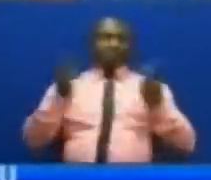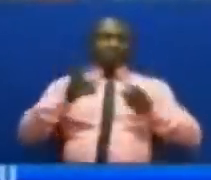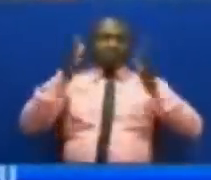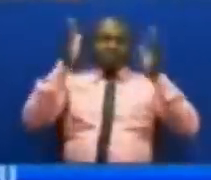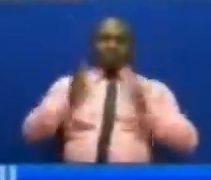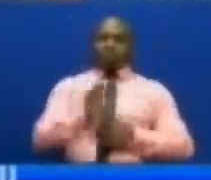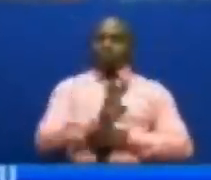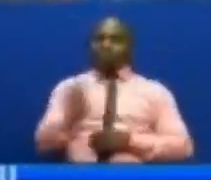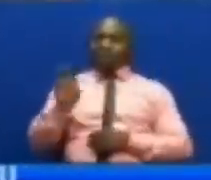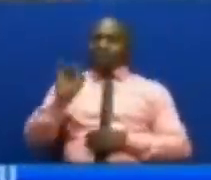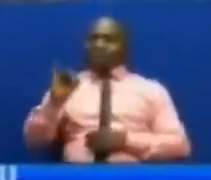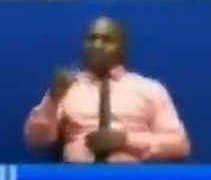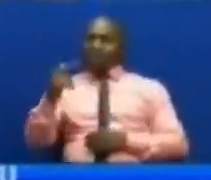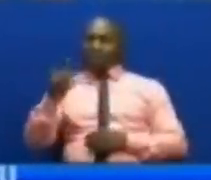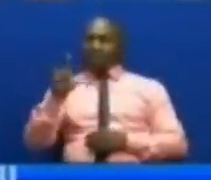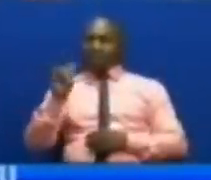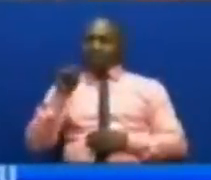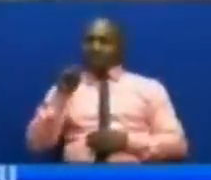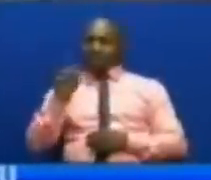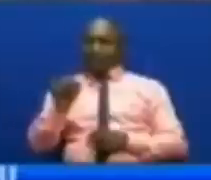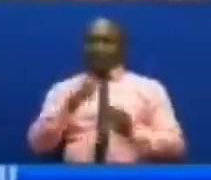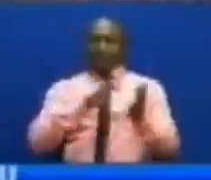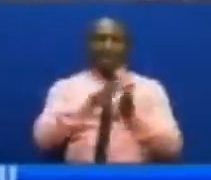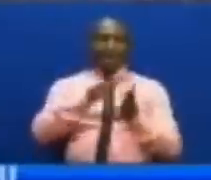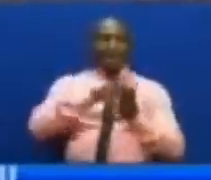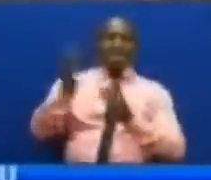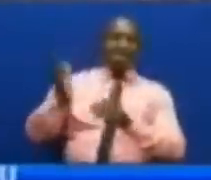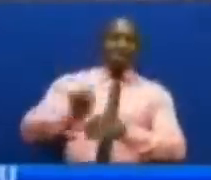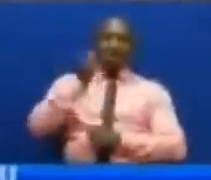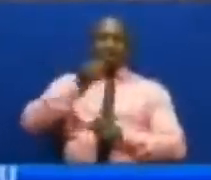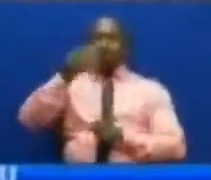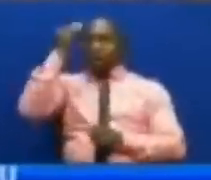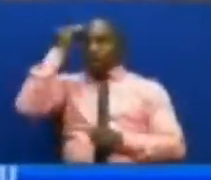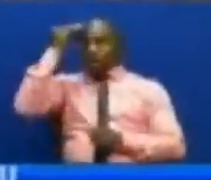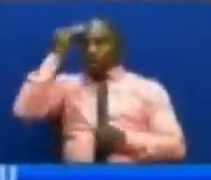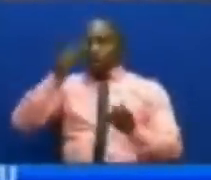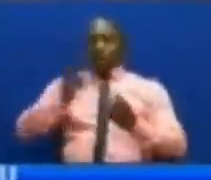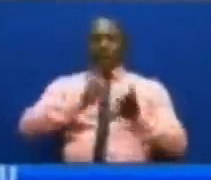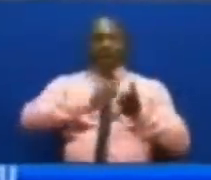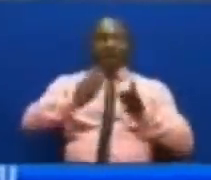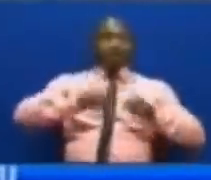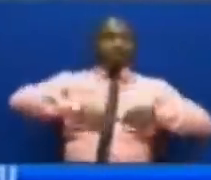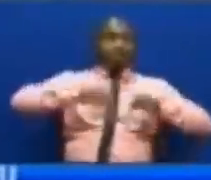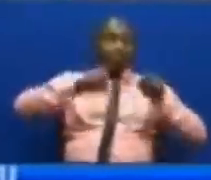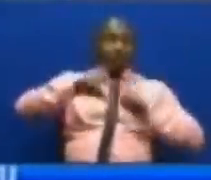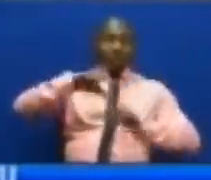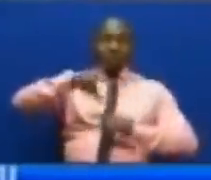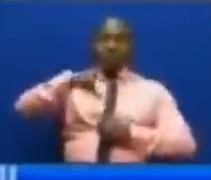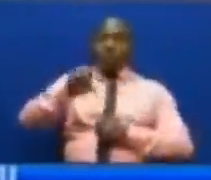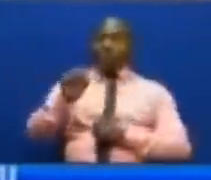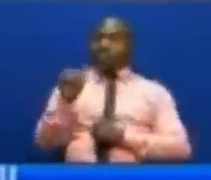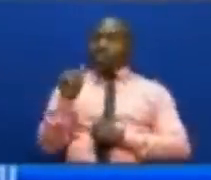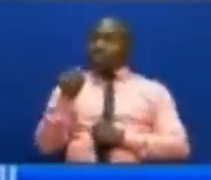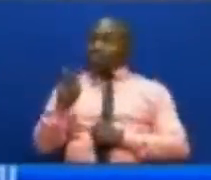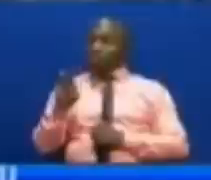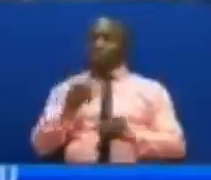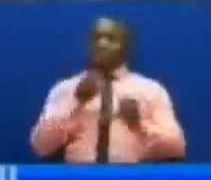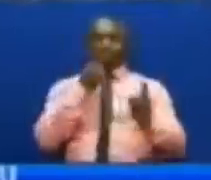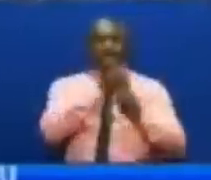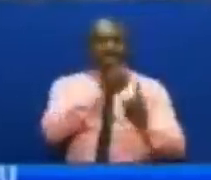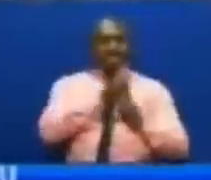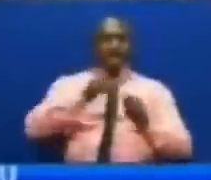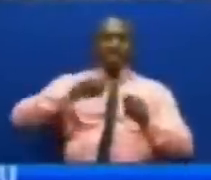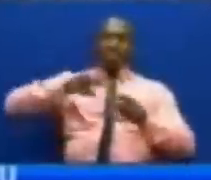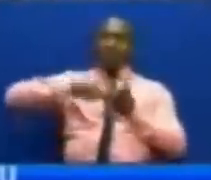Itilima Benson Kilangi anaeleza mafanikio ya kitaaluma, huku katibu tawala wa mkoa wa Simiyu Jumane Sagini akisisitiza mkakati